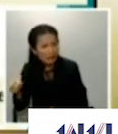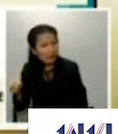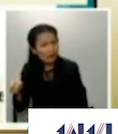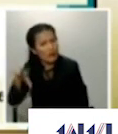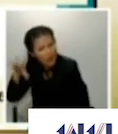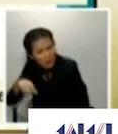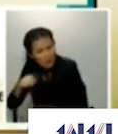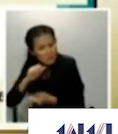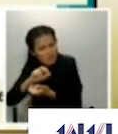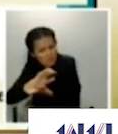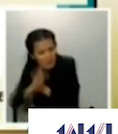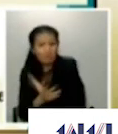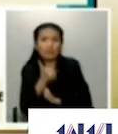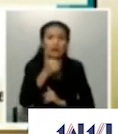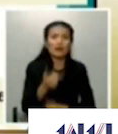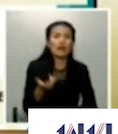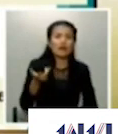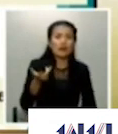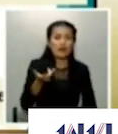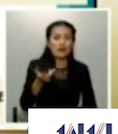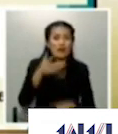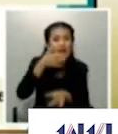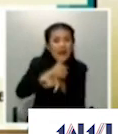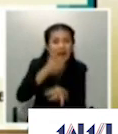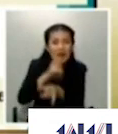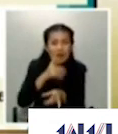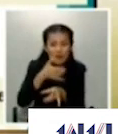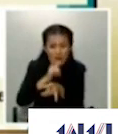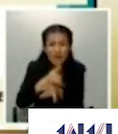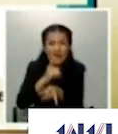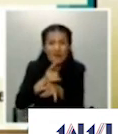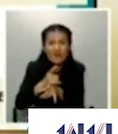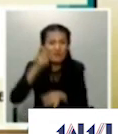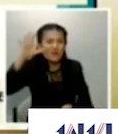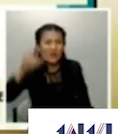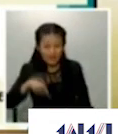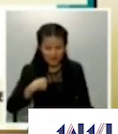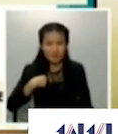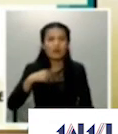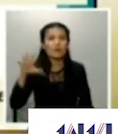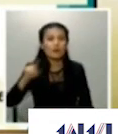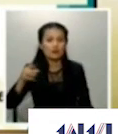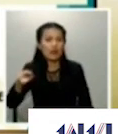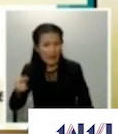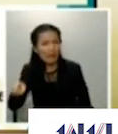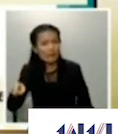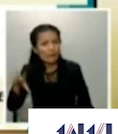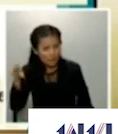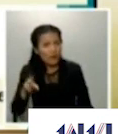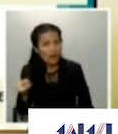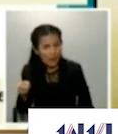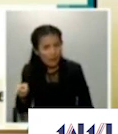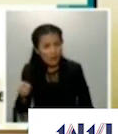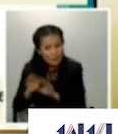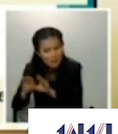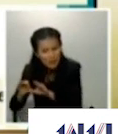ต่เหล้าสาโทสาเกก็เอามาจากข้าวผมสรุปรวมว่ารวมเบ็ดเสร็จแล้วถ้าหาก